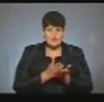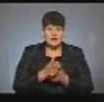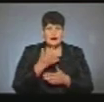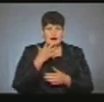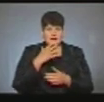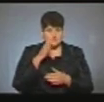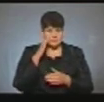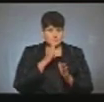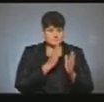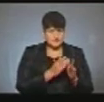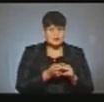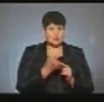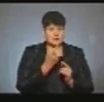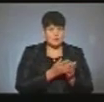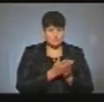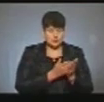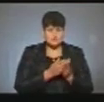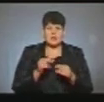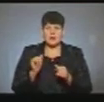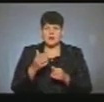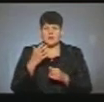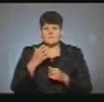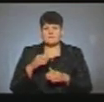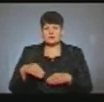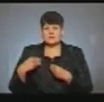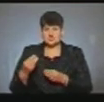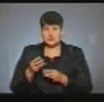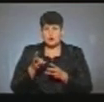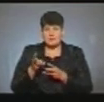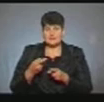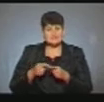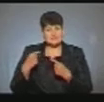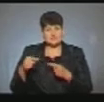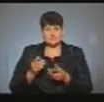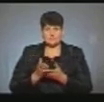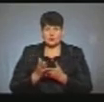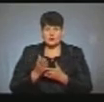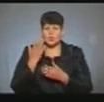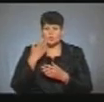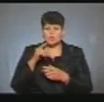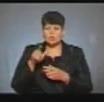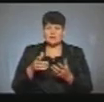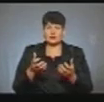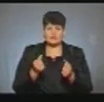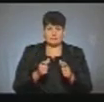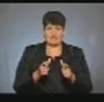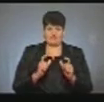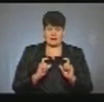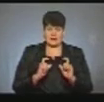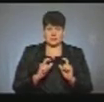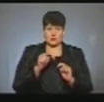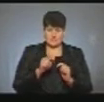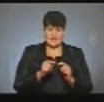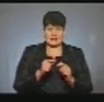водопостачання – це одна послуга, постачання з опалення – це зовсім інша, друга послуга. І навіть коли людина отримує квитанцію, в неї